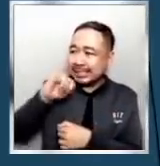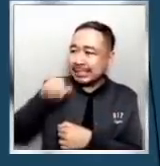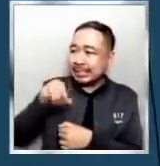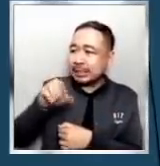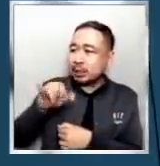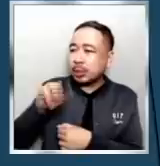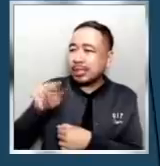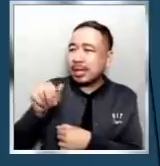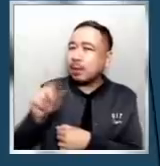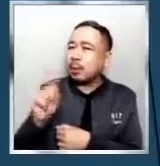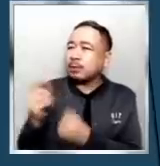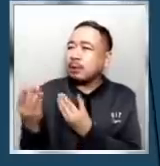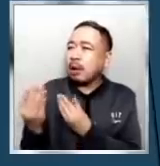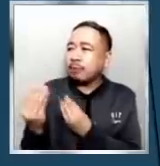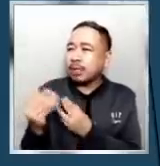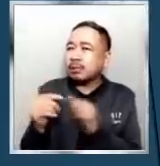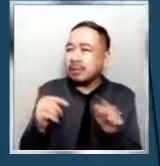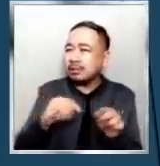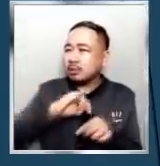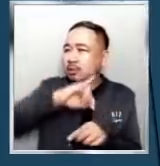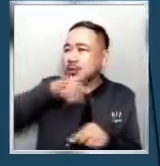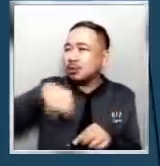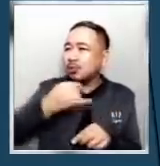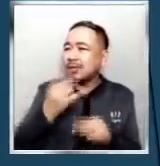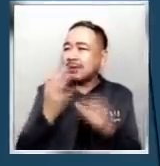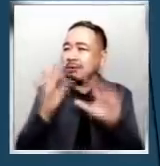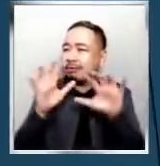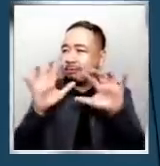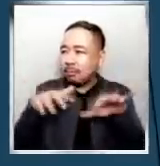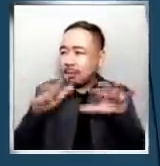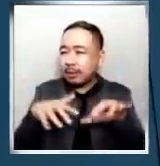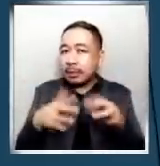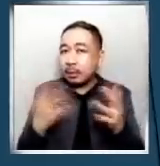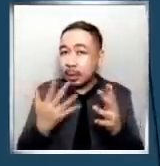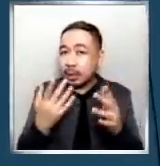balita tungkol kay Julina? At ano ito? Sa